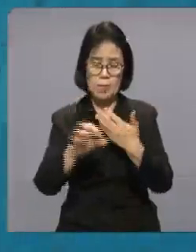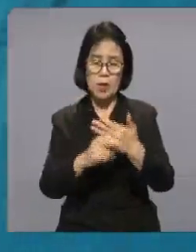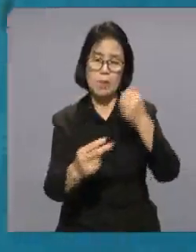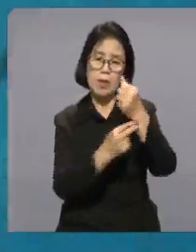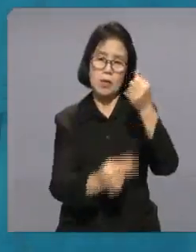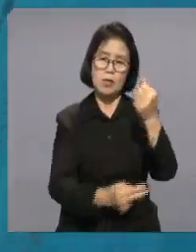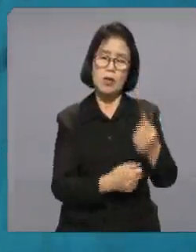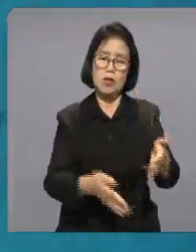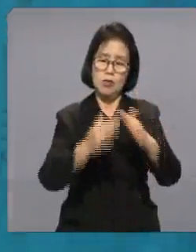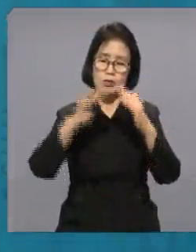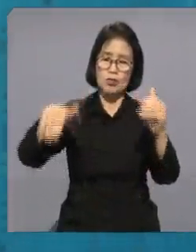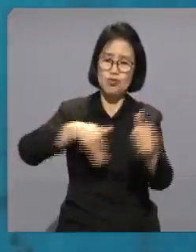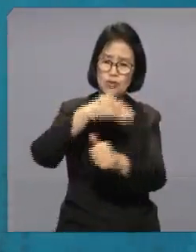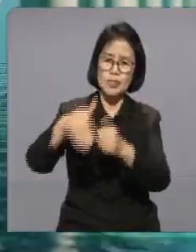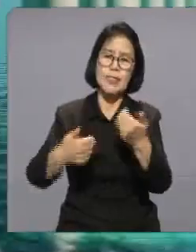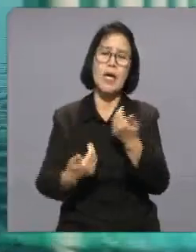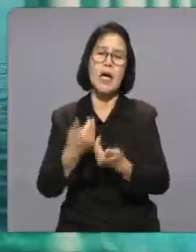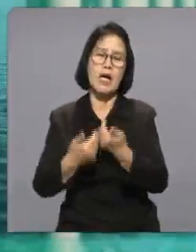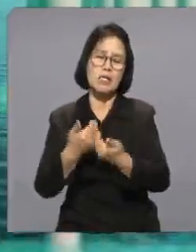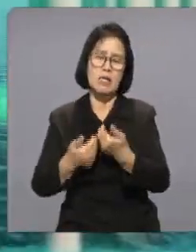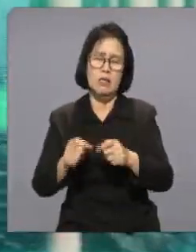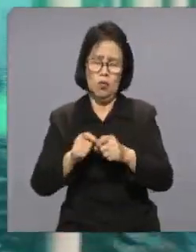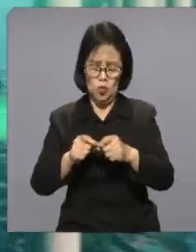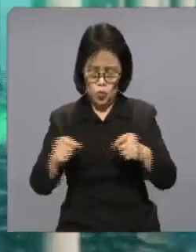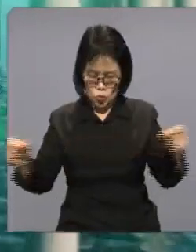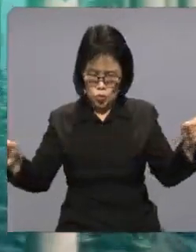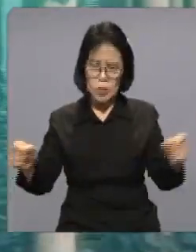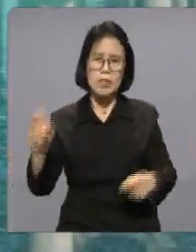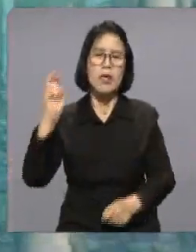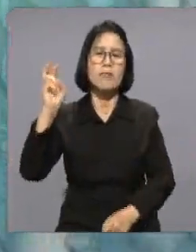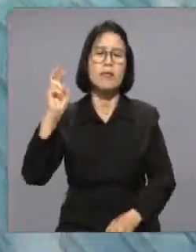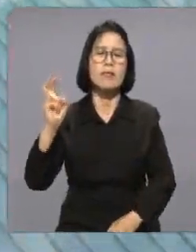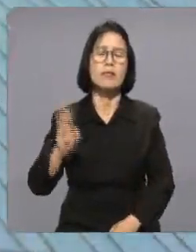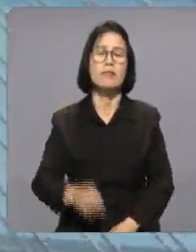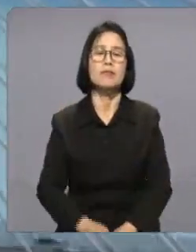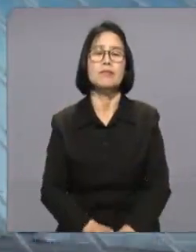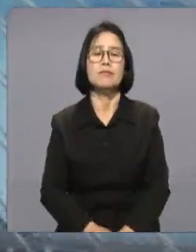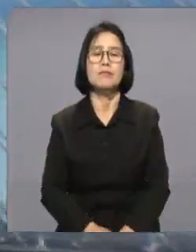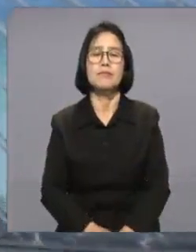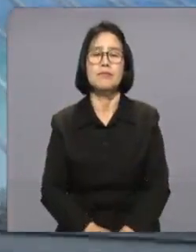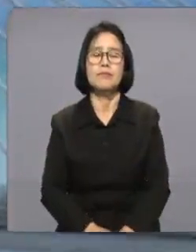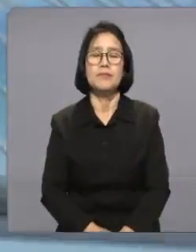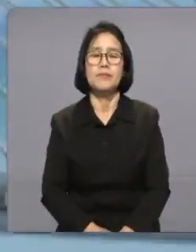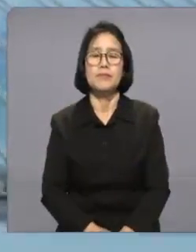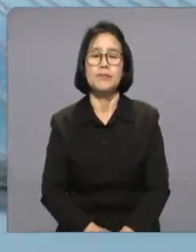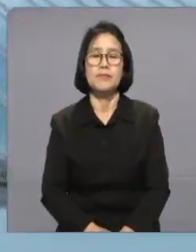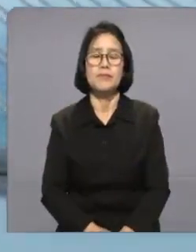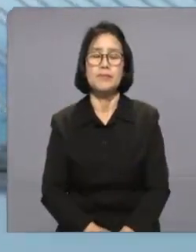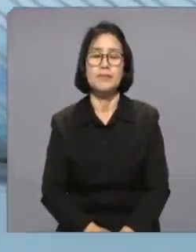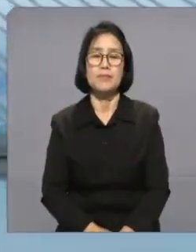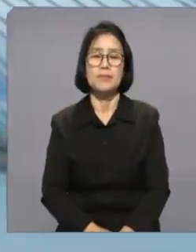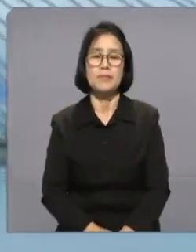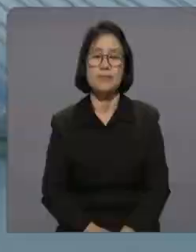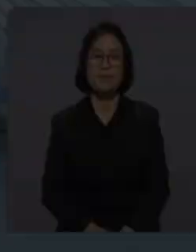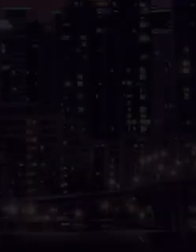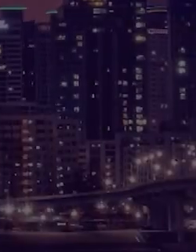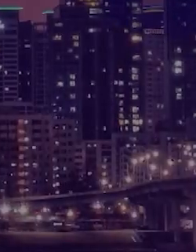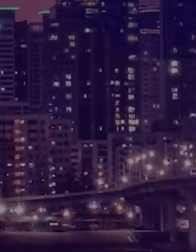백옷대교 건설을 둘러쌀 갈등은 장기화될 가능성까지 커졌습니다. OBS 뉴스 황정환입니다.